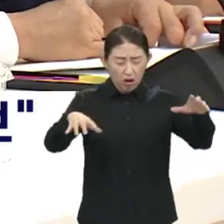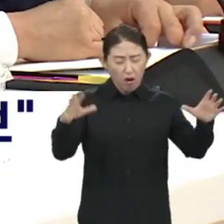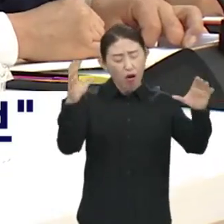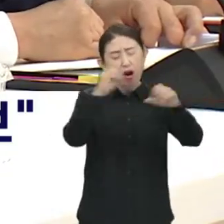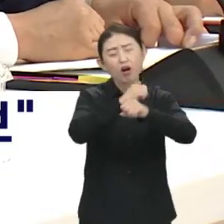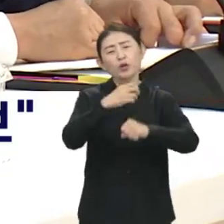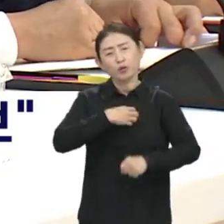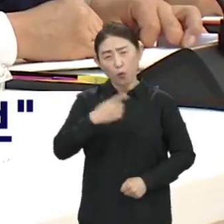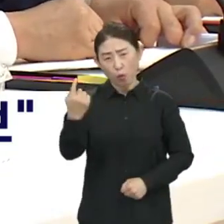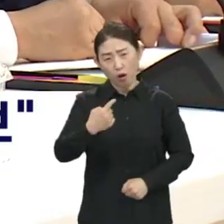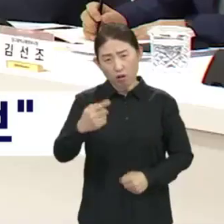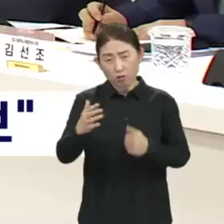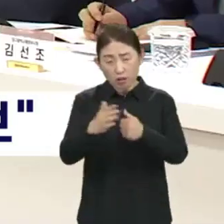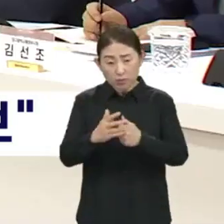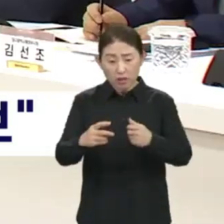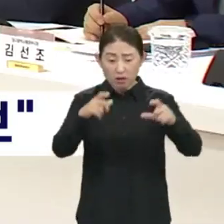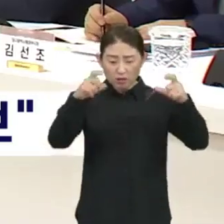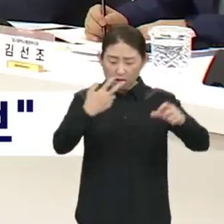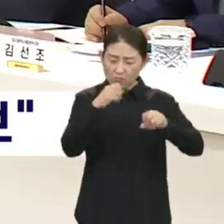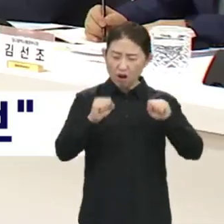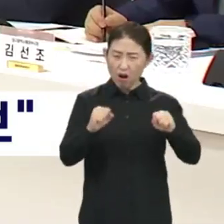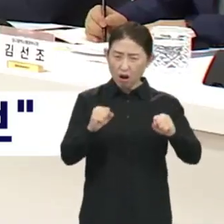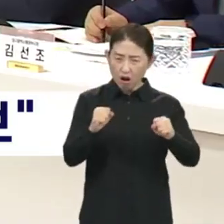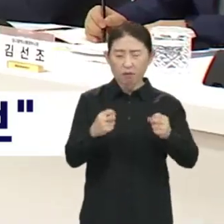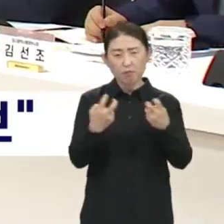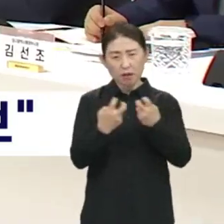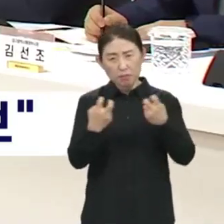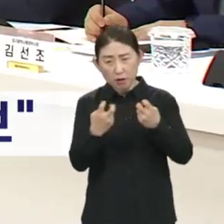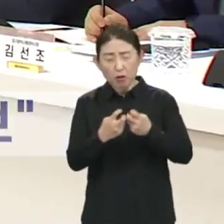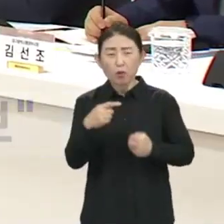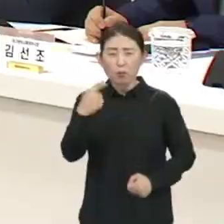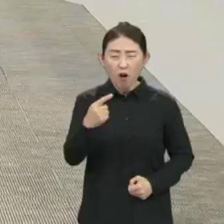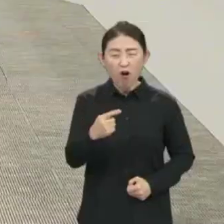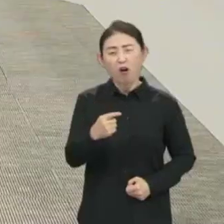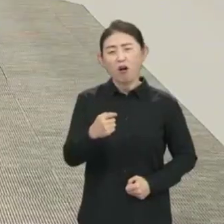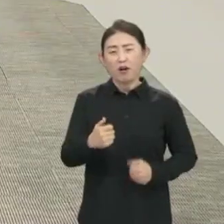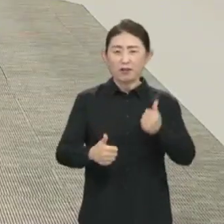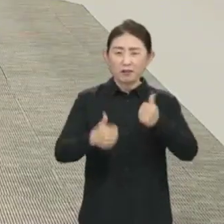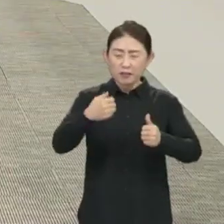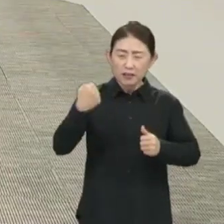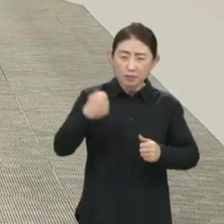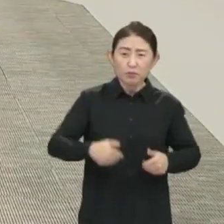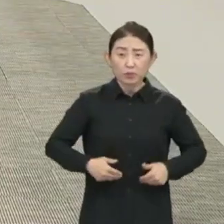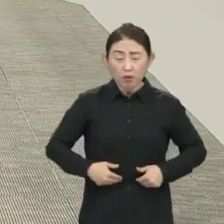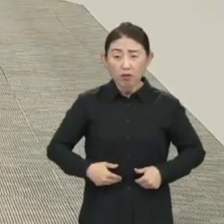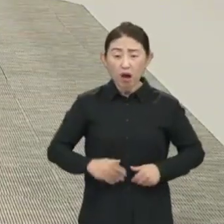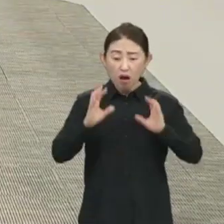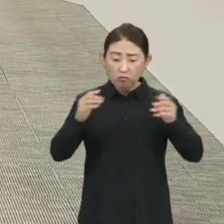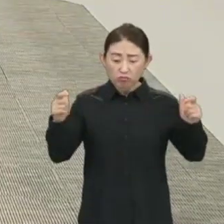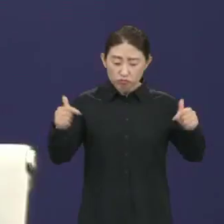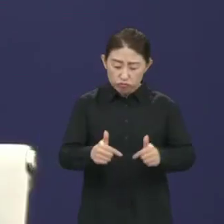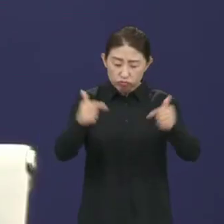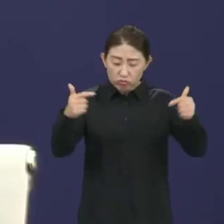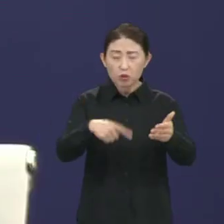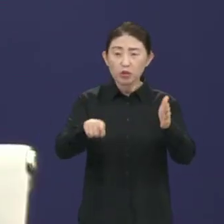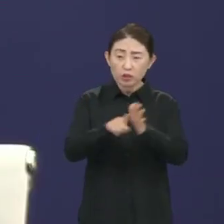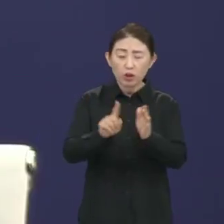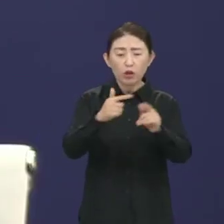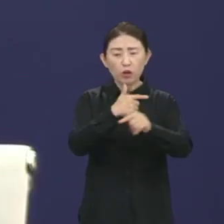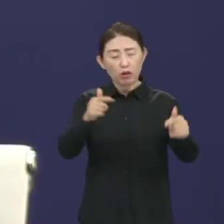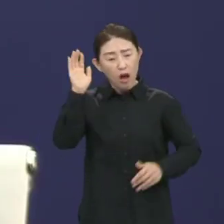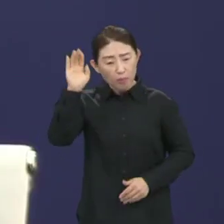언급하며 지역 경쟁력 확보가 해답이라고 강조했습니다. 저출생 문제에 대응하기 위해 지역에 보다 많은